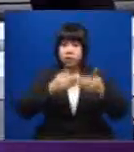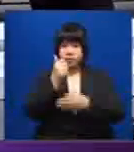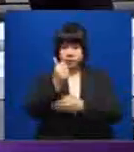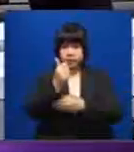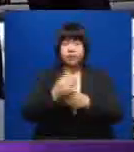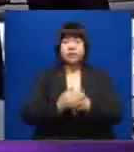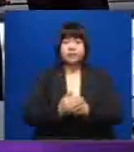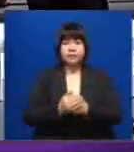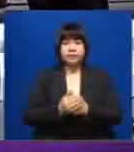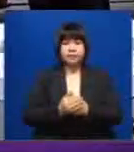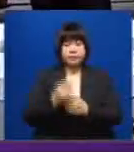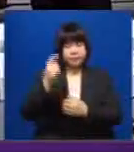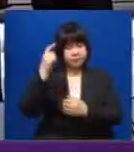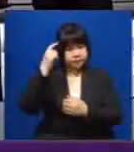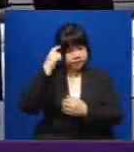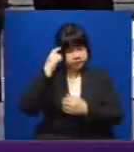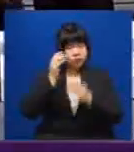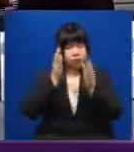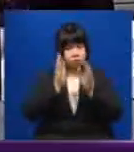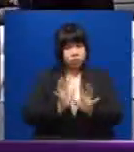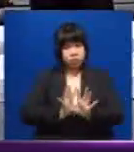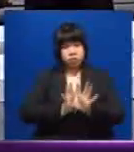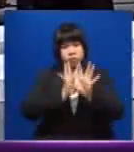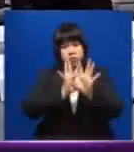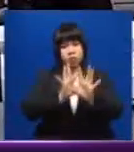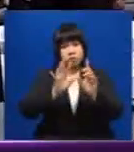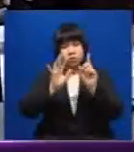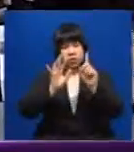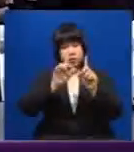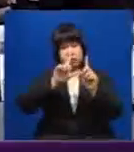ครั้งและคาดว่าจะมีจำนวนผู้เข้าชมงานไม่น้อยกว่า 1.5